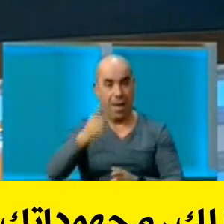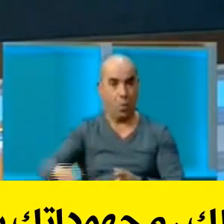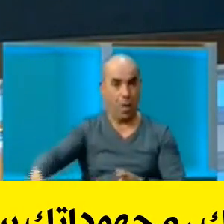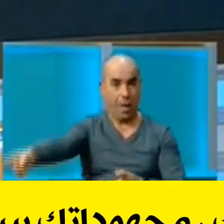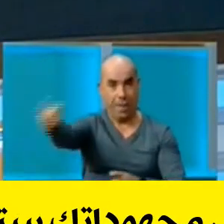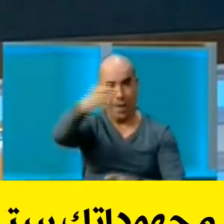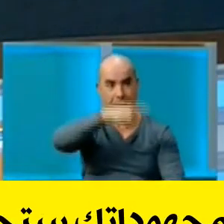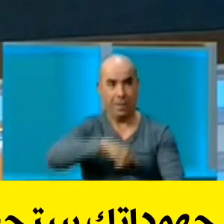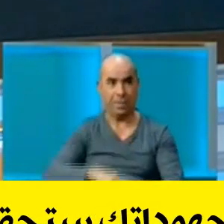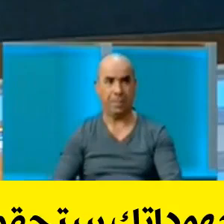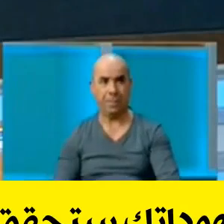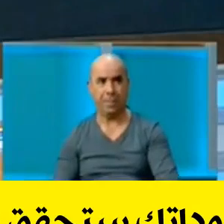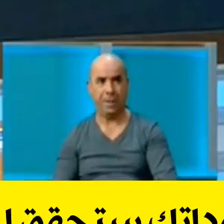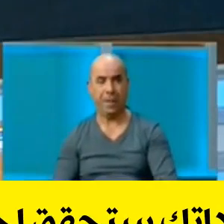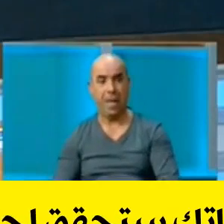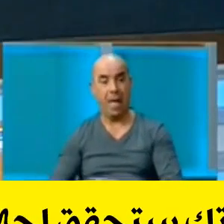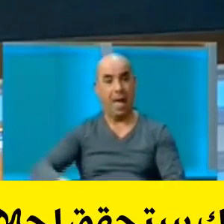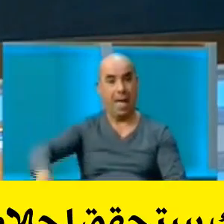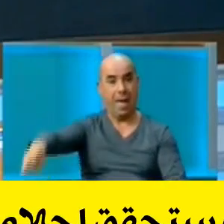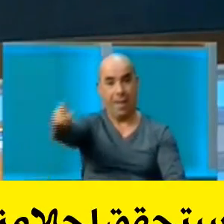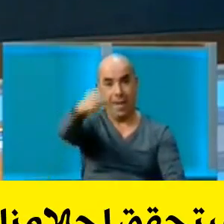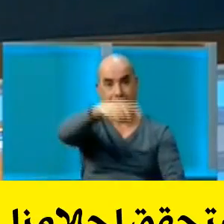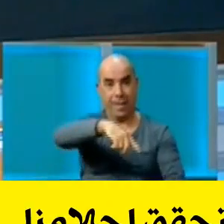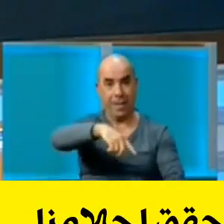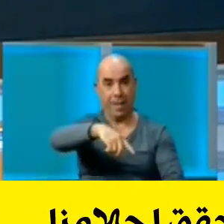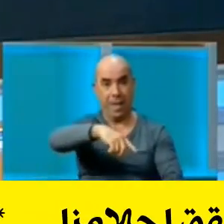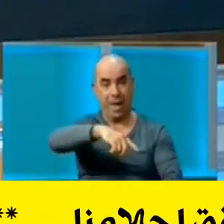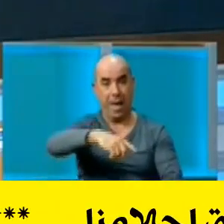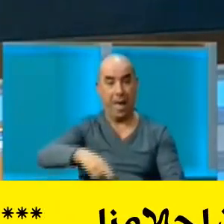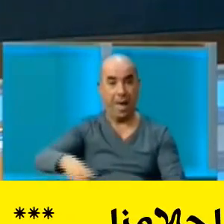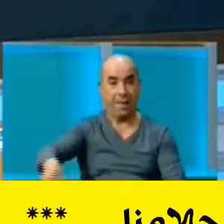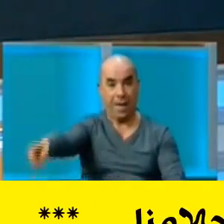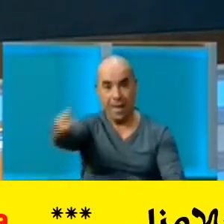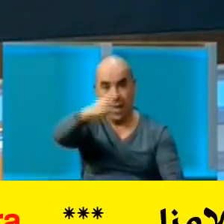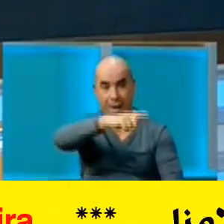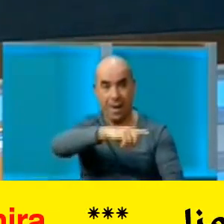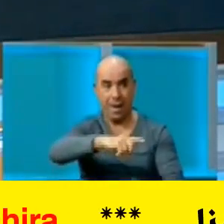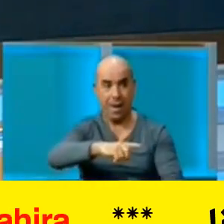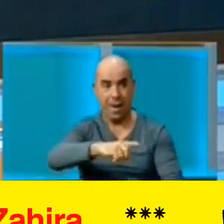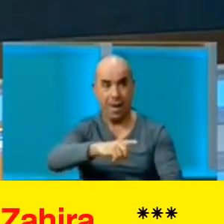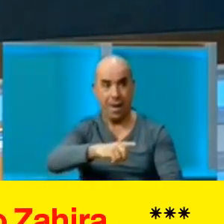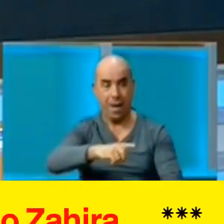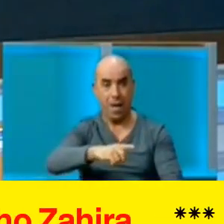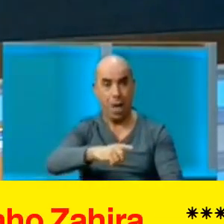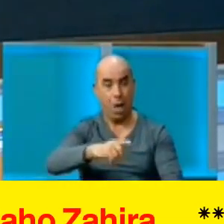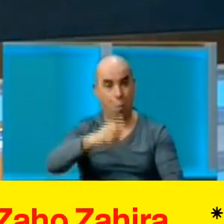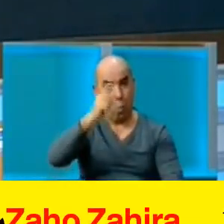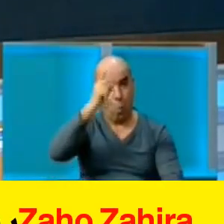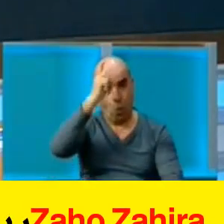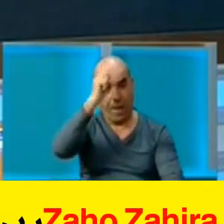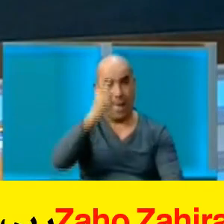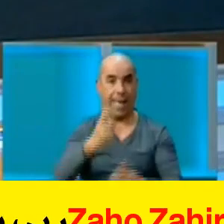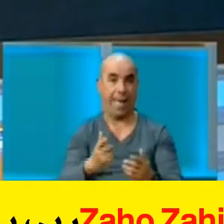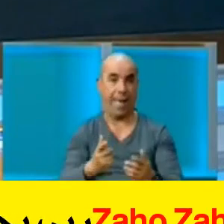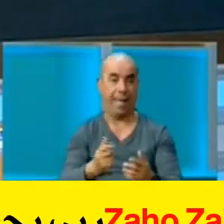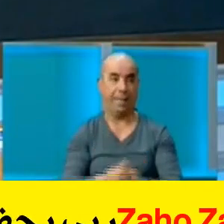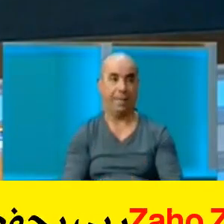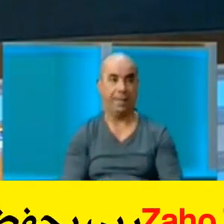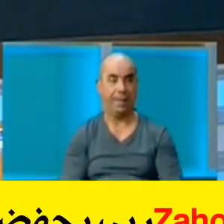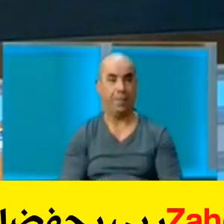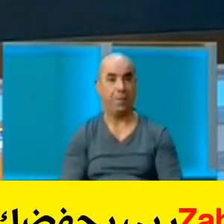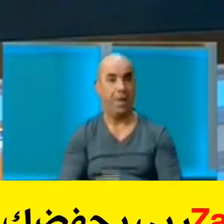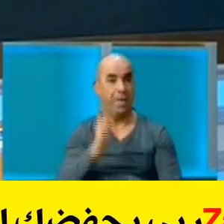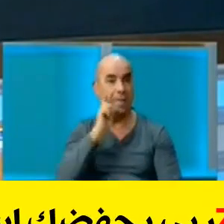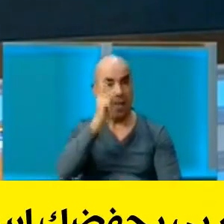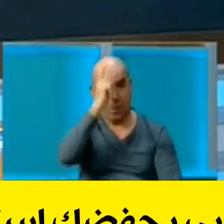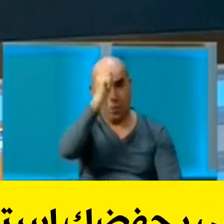الرفع، اللذين، اللتين، دائما أيضا للمثنى المذكر هنا وللمثنى